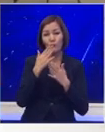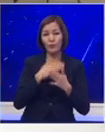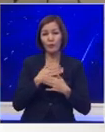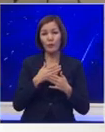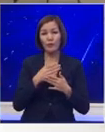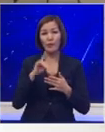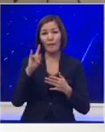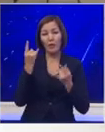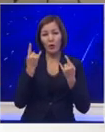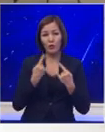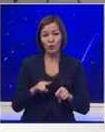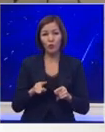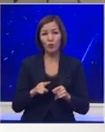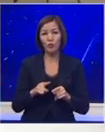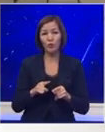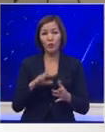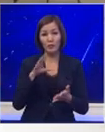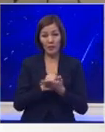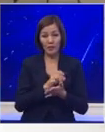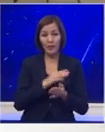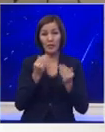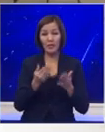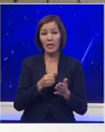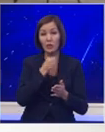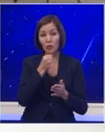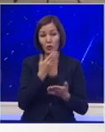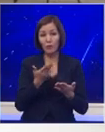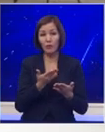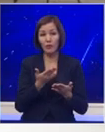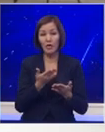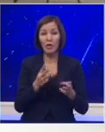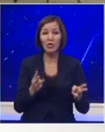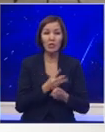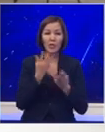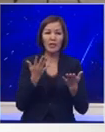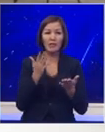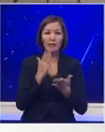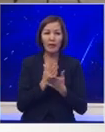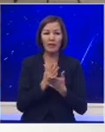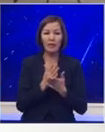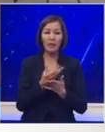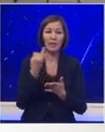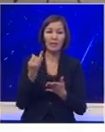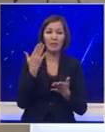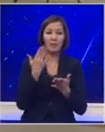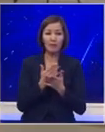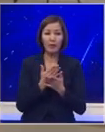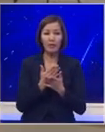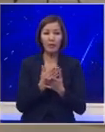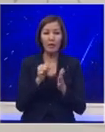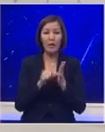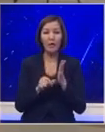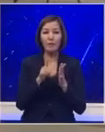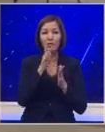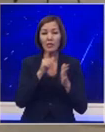туып уақыт болмаған шығар, енді мына есейген кезде осында шабыт бітіп жатыр. Мен 60 жастан бастадым, сурет салып